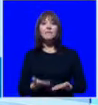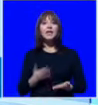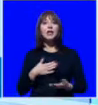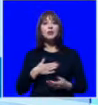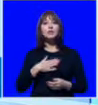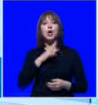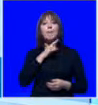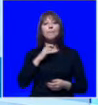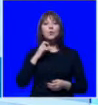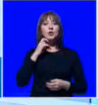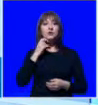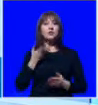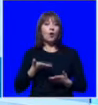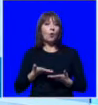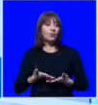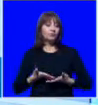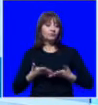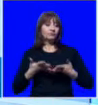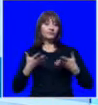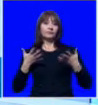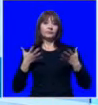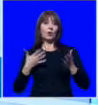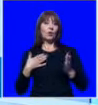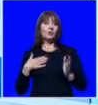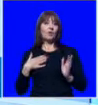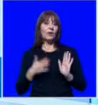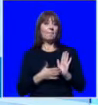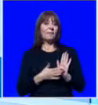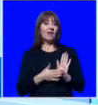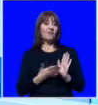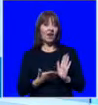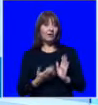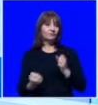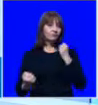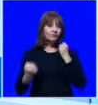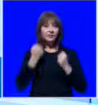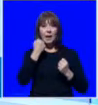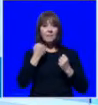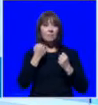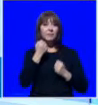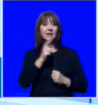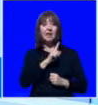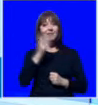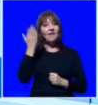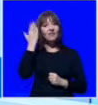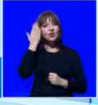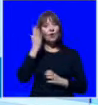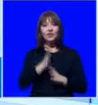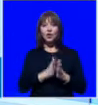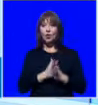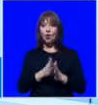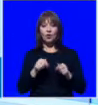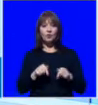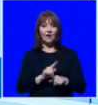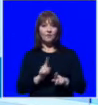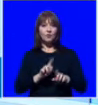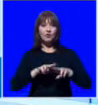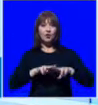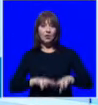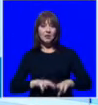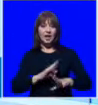полицаи, които превишиха правата си. Бяха малтретирани невинни хора и това не можем да оставим без